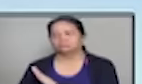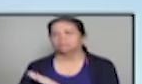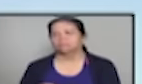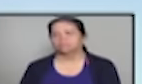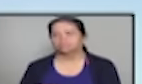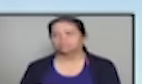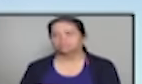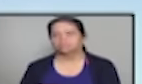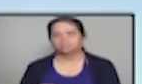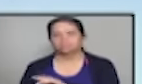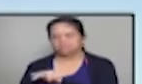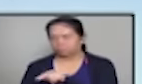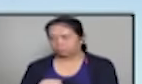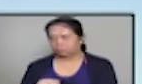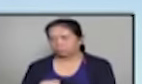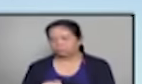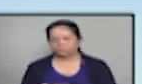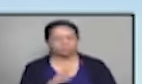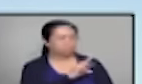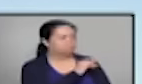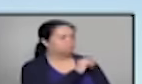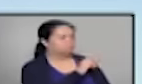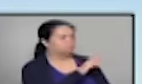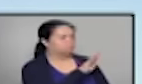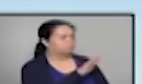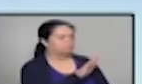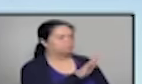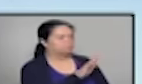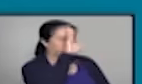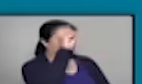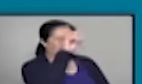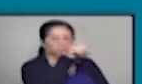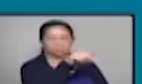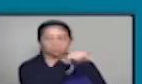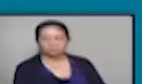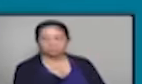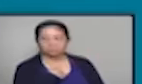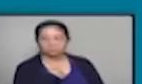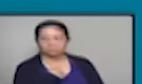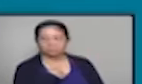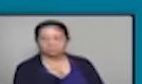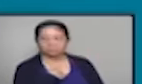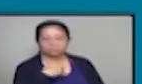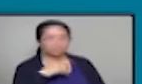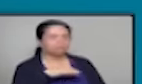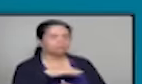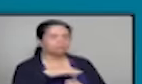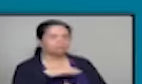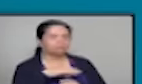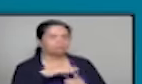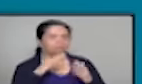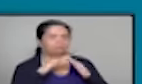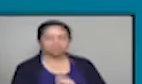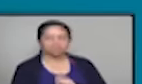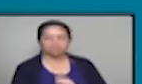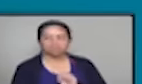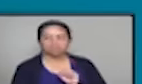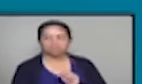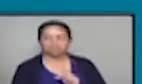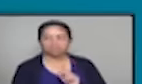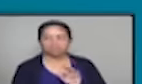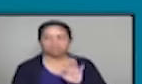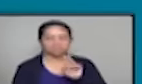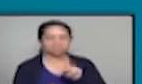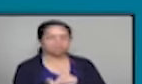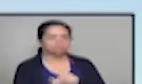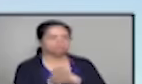Hello, sir. Po. Nurse po kayo? Hindi po. Yung lalaki po. Ako po, home-based po. Sa bahay nagtatrabaho. Yung nurse,